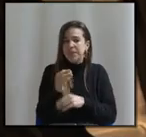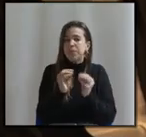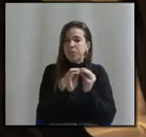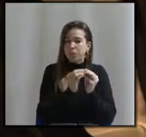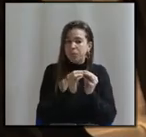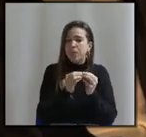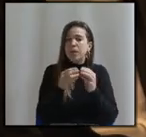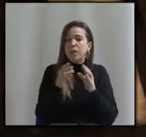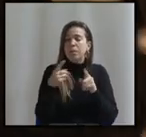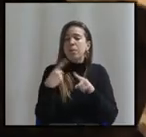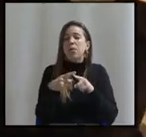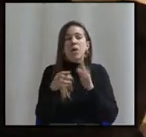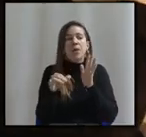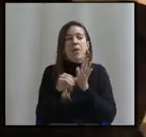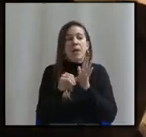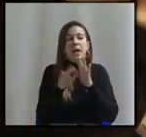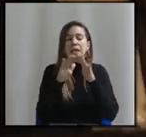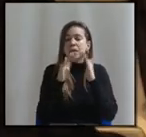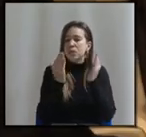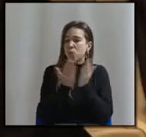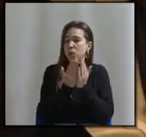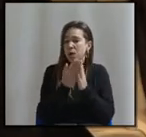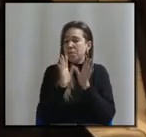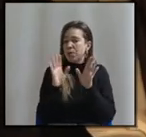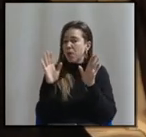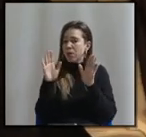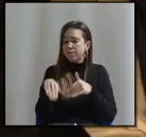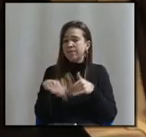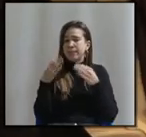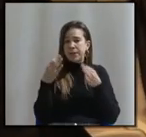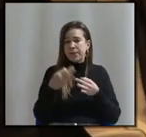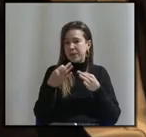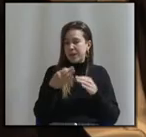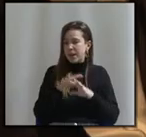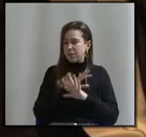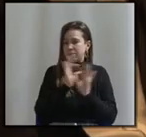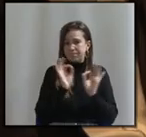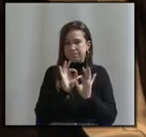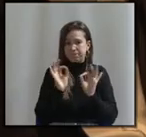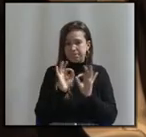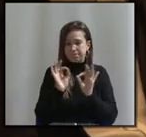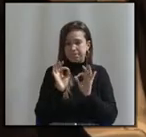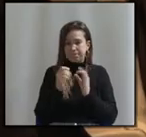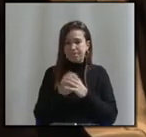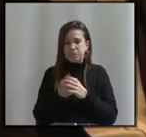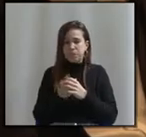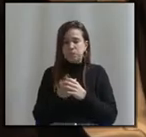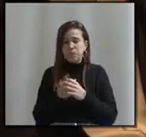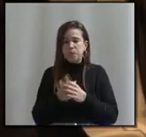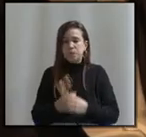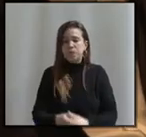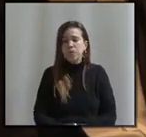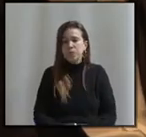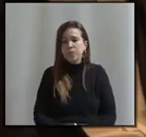veure una escola i que hi passaven cada dia molta canalla. Aquest era un carrer prioritari i no sé, no entenem perquè encara